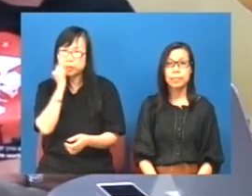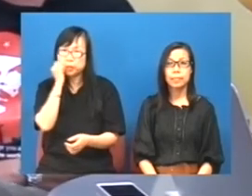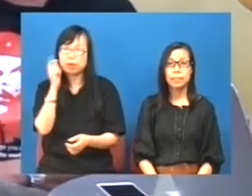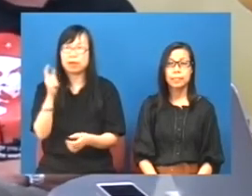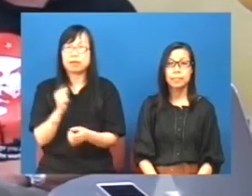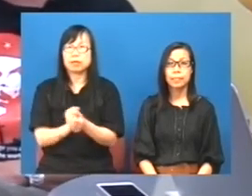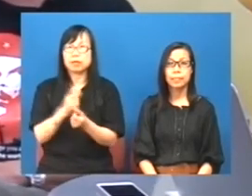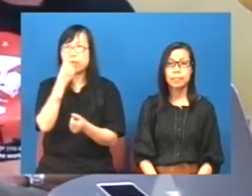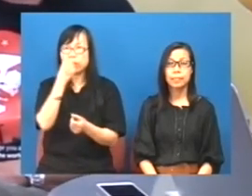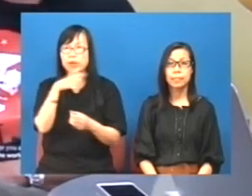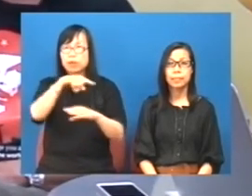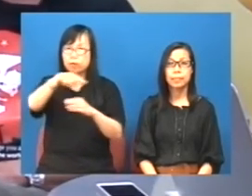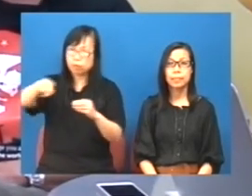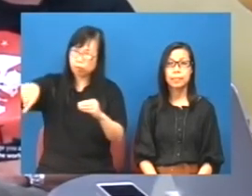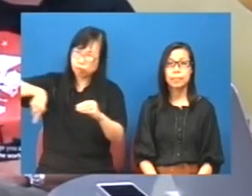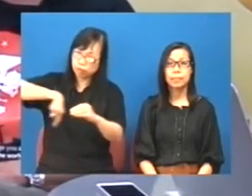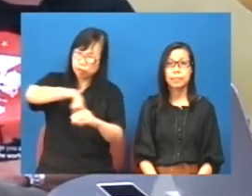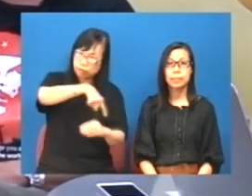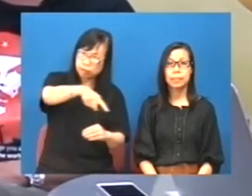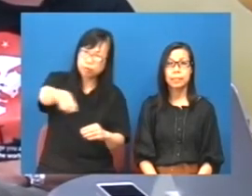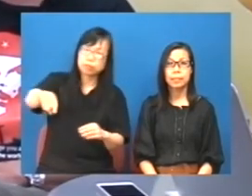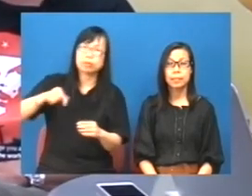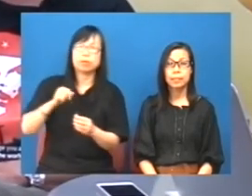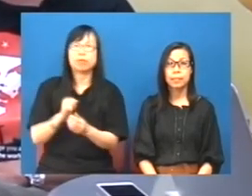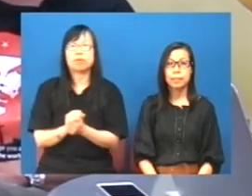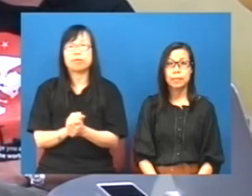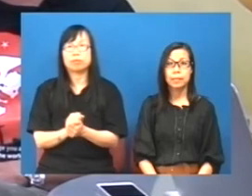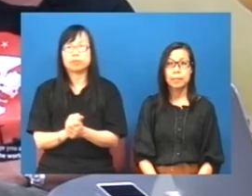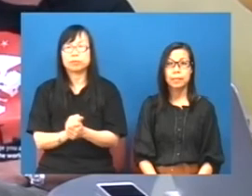趕寶大球場那個球場就極之